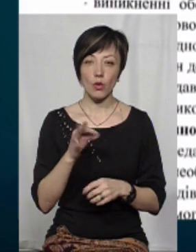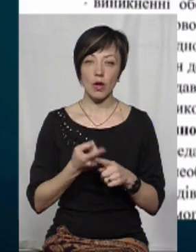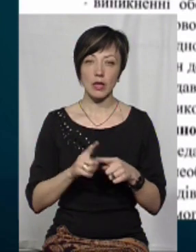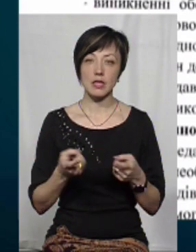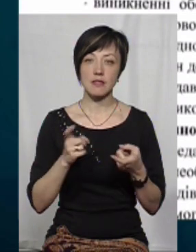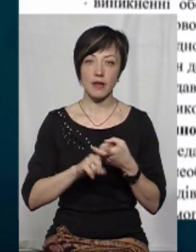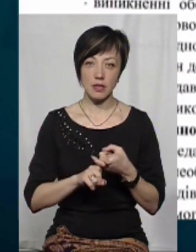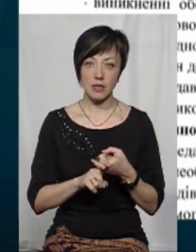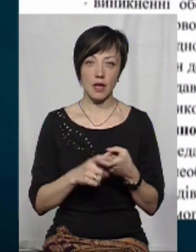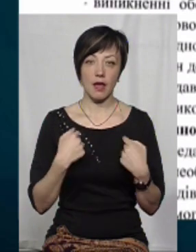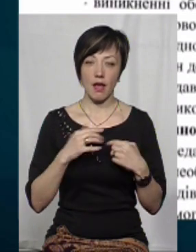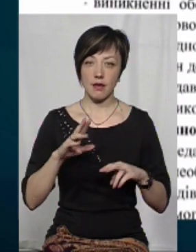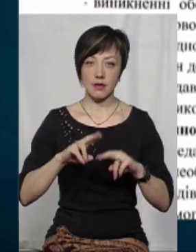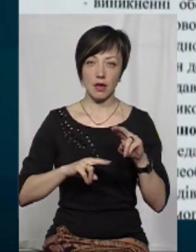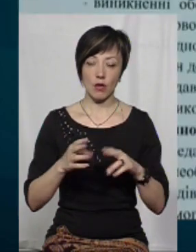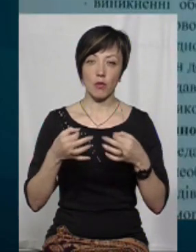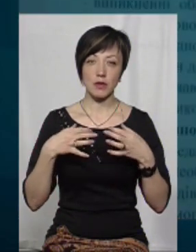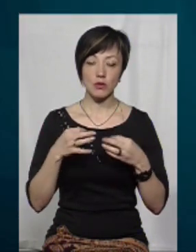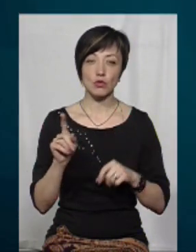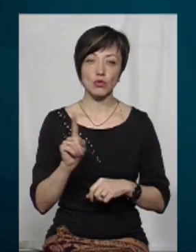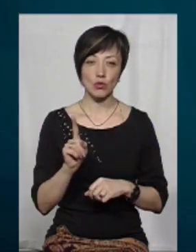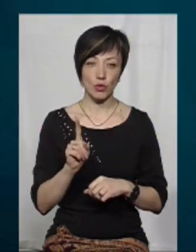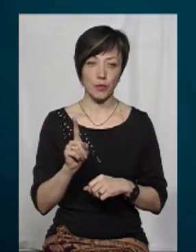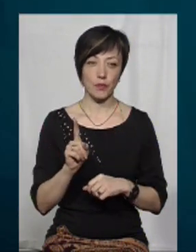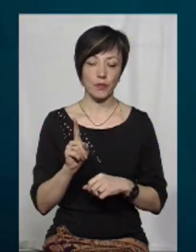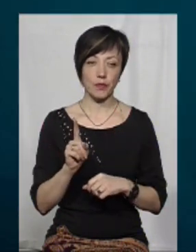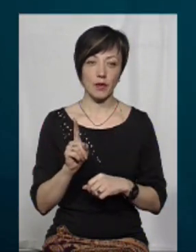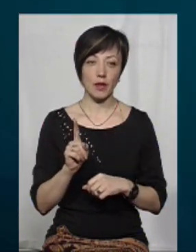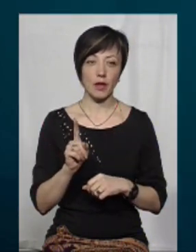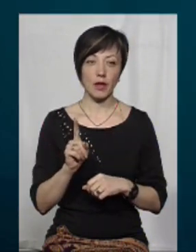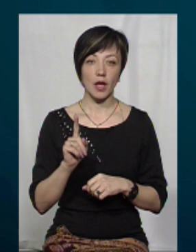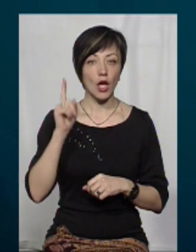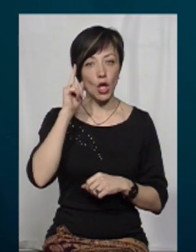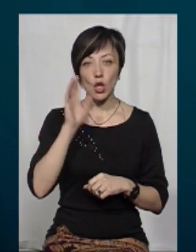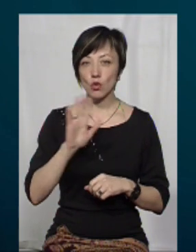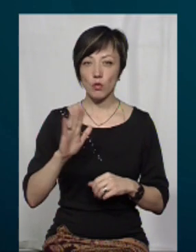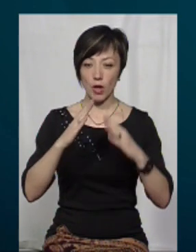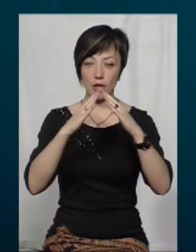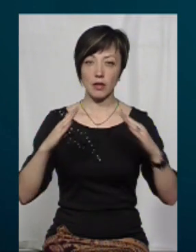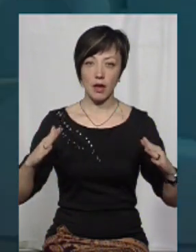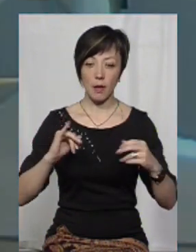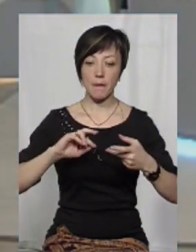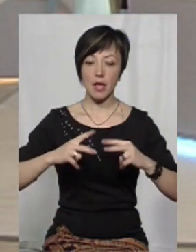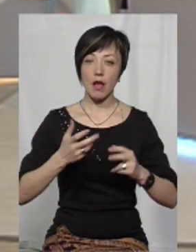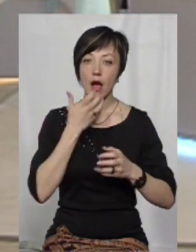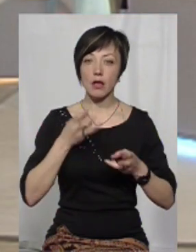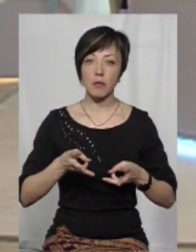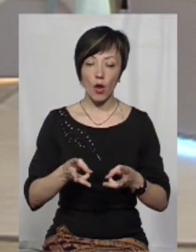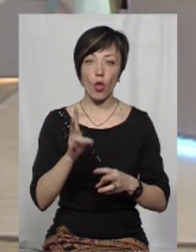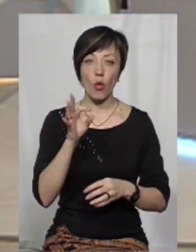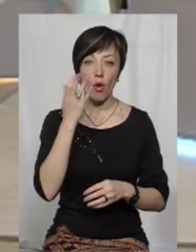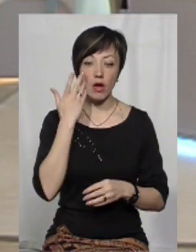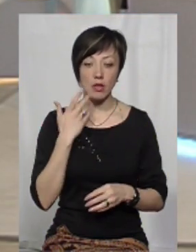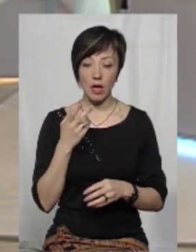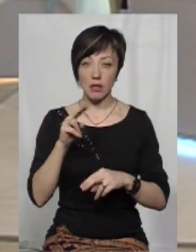це зв'язано, ну, як я не строїтель, але мені об'яснено було, що не думали перекривати кришу і міняти отоплення. Ну,